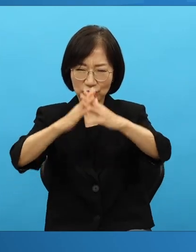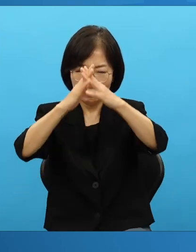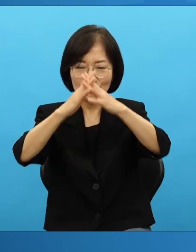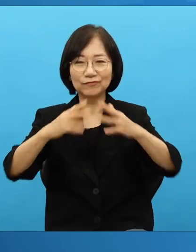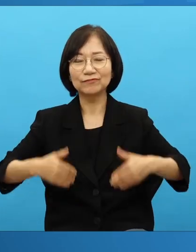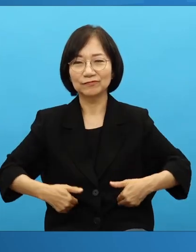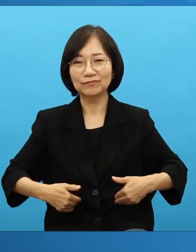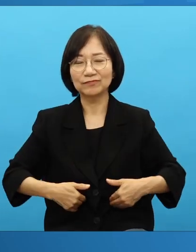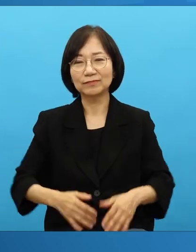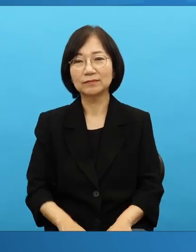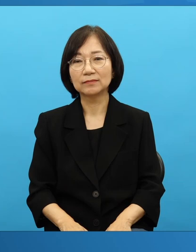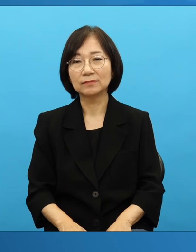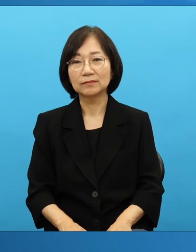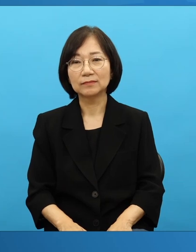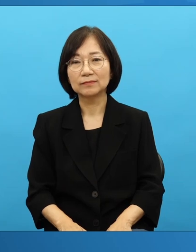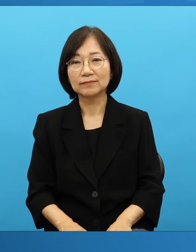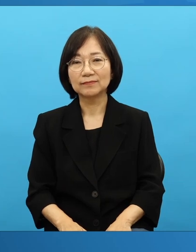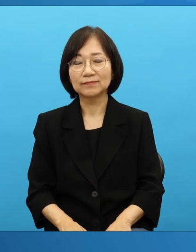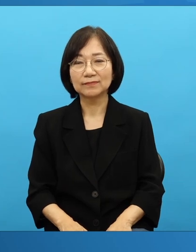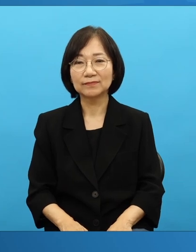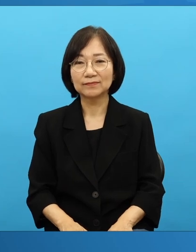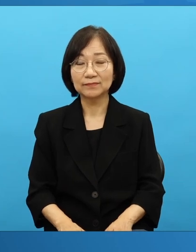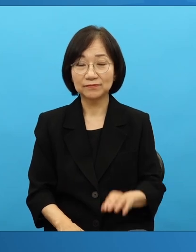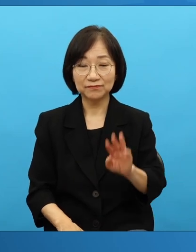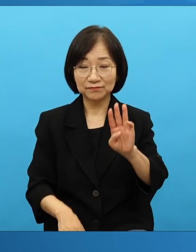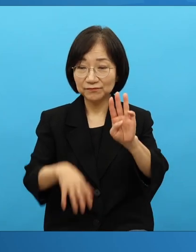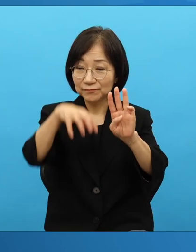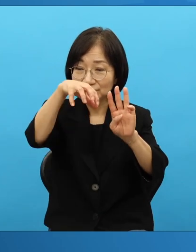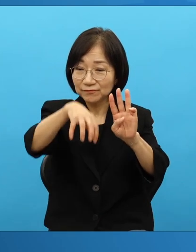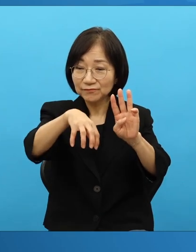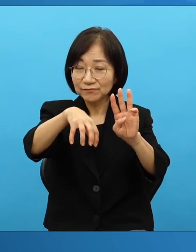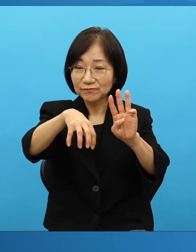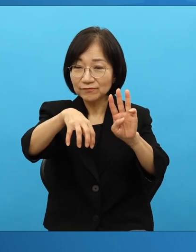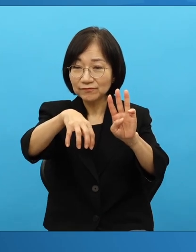세 가지 뜰에서는 뭘 사실상 치유해야 됩니다.